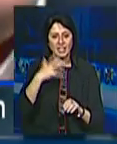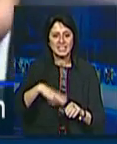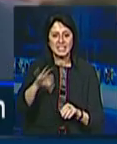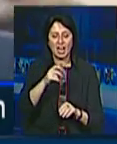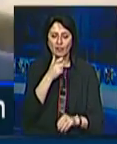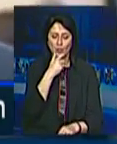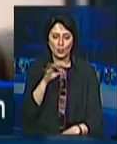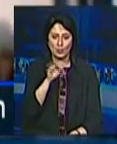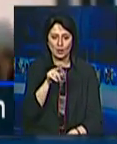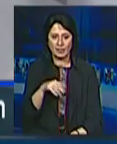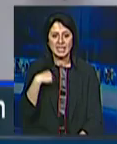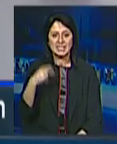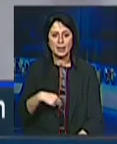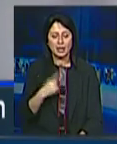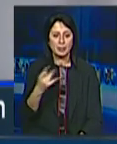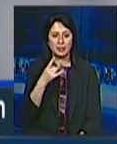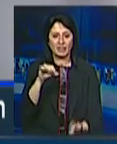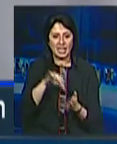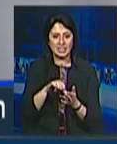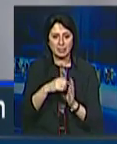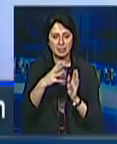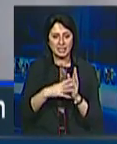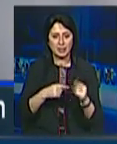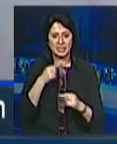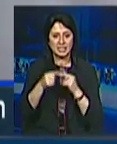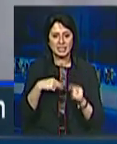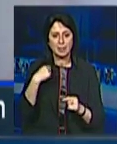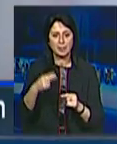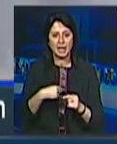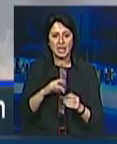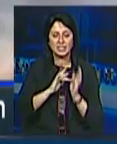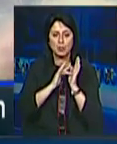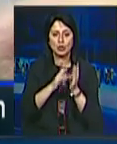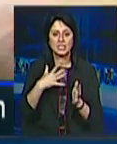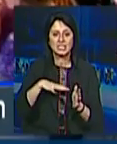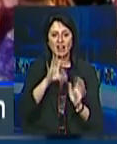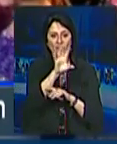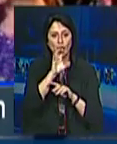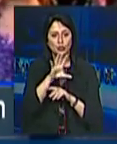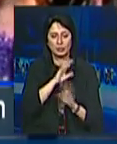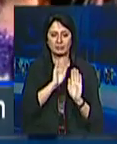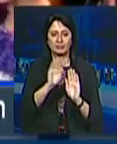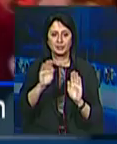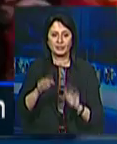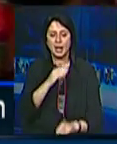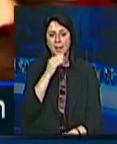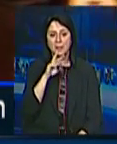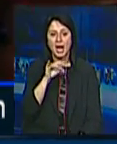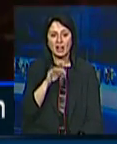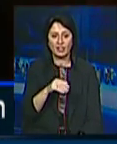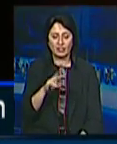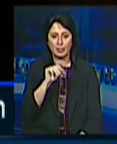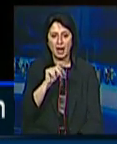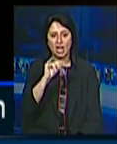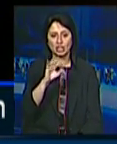საქართველო დაათვალიერა. საფრანგეთში პირველად წარადგინეს მე-19 საუკუნის ფრანგი მოგზაურის მიერ საქართველოში გადაღებული ფოტოები. გიორგი მარგველაშვილი და